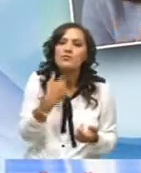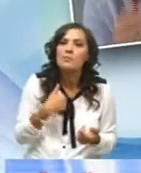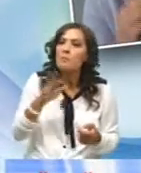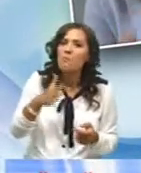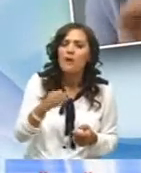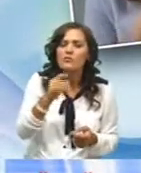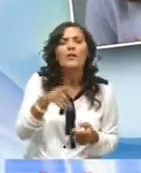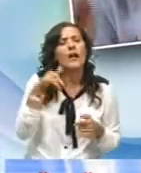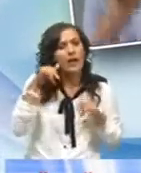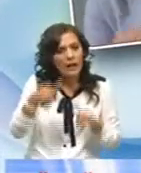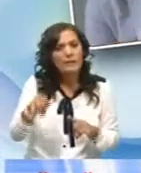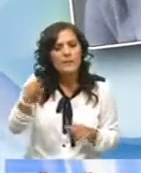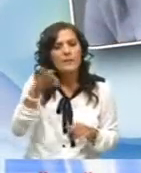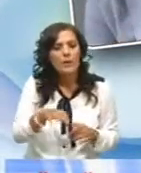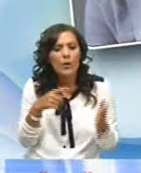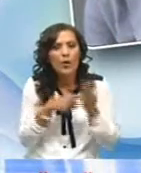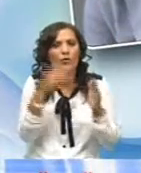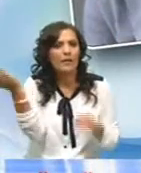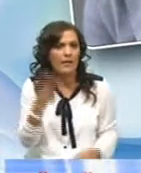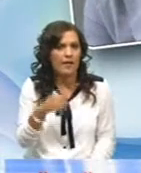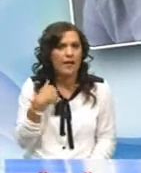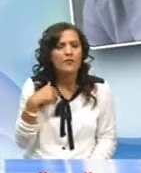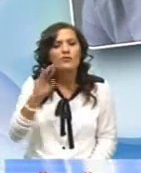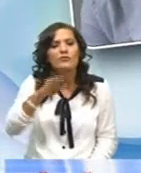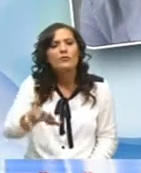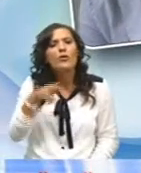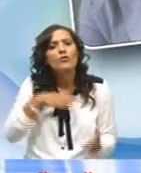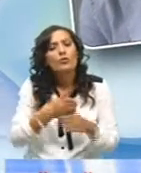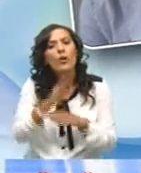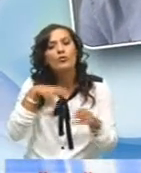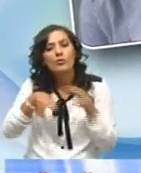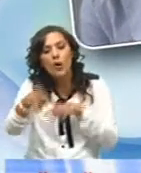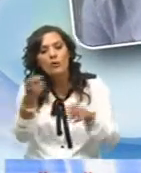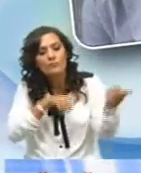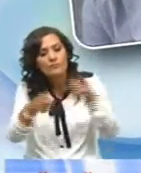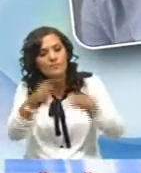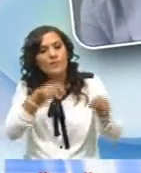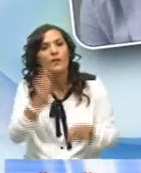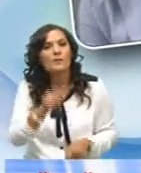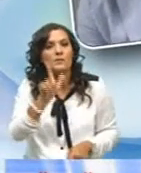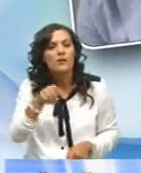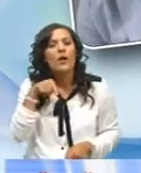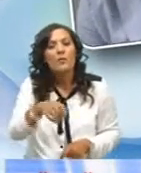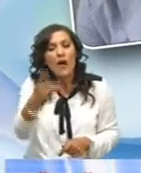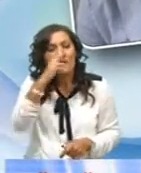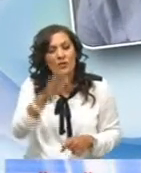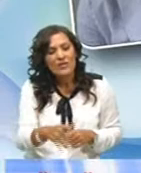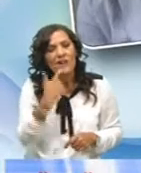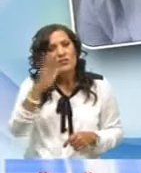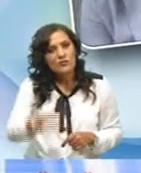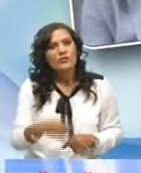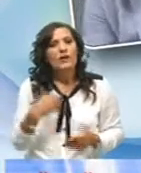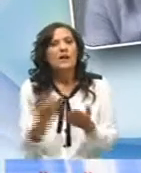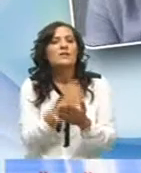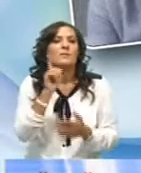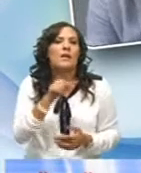diyecek belki de çocuk işte şimdi O noktaya geldin çocuğum doğru yönlendirilmesi gerekir ve bu alışkanlığı küçükken kazandırılması